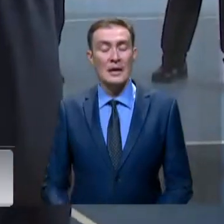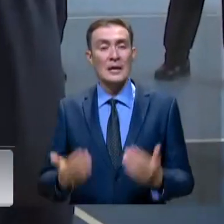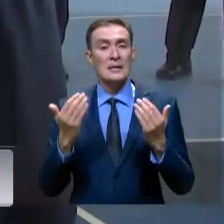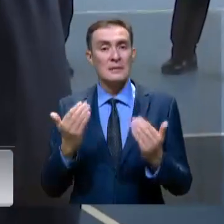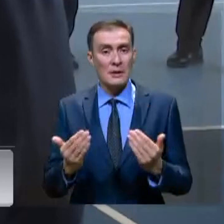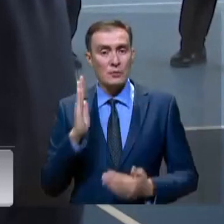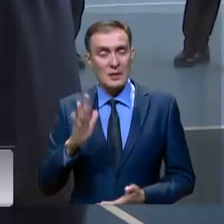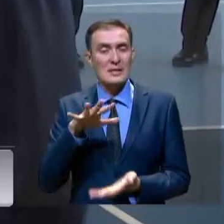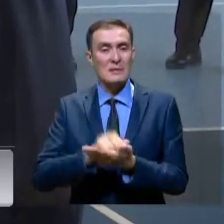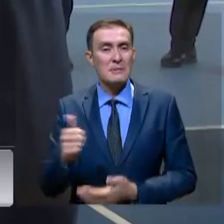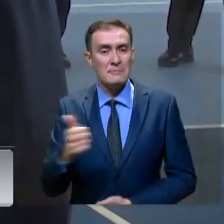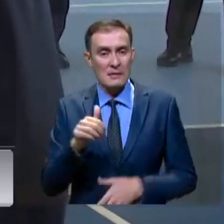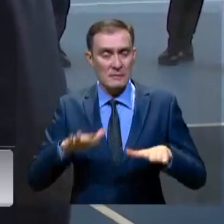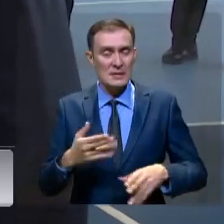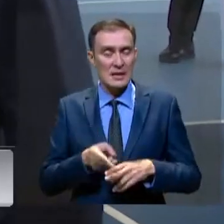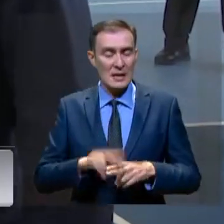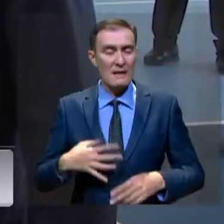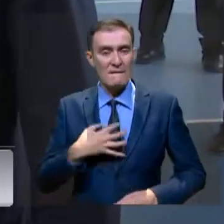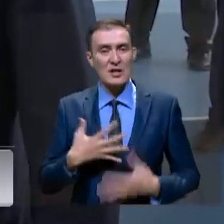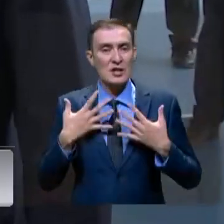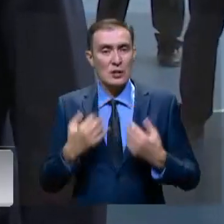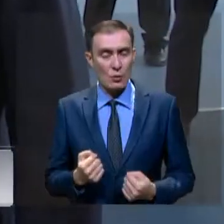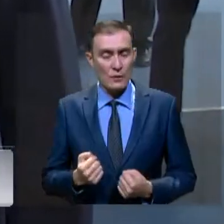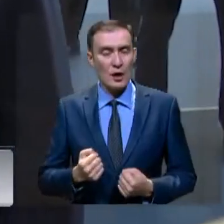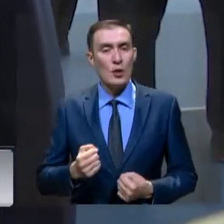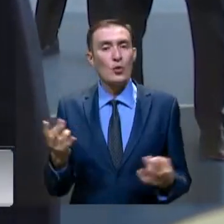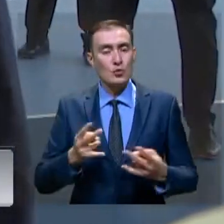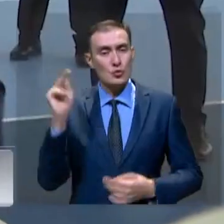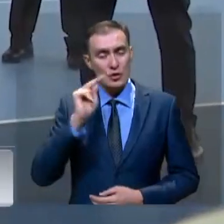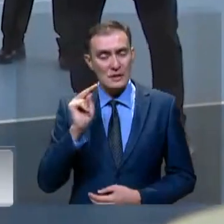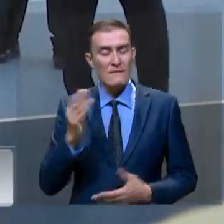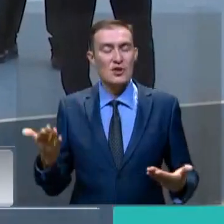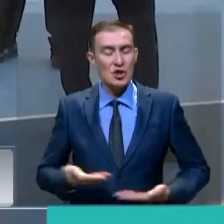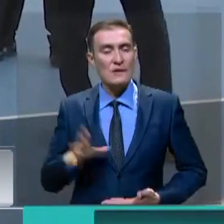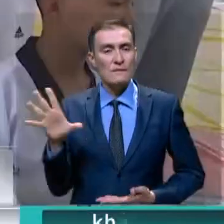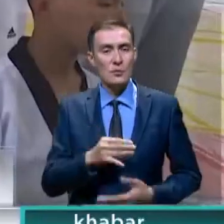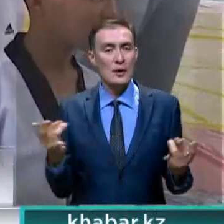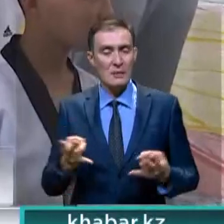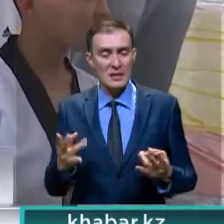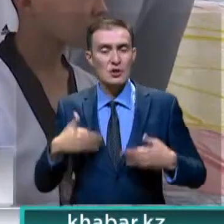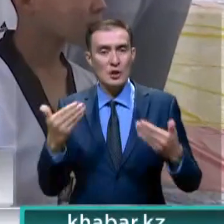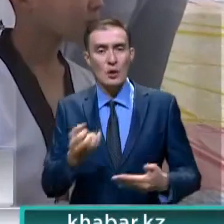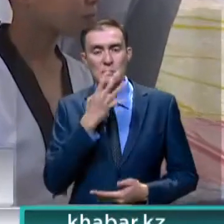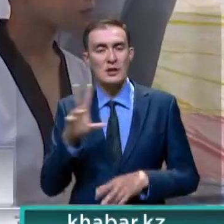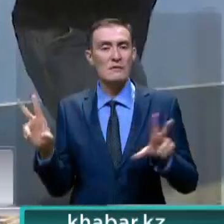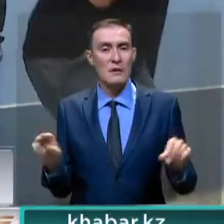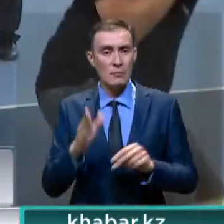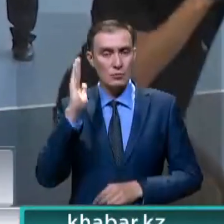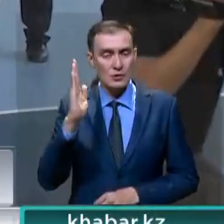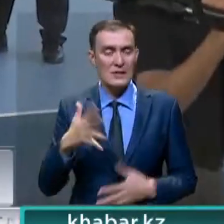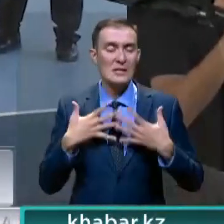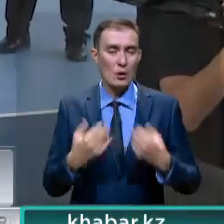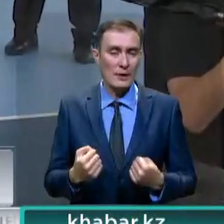Теперь займете 1-е. Здоровье – это очень важно. Не забывайте об учебе. В жизни все пригодится. Желаю вам успешного будущего и здоровья.